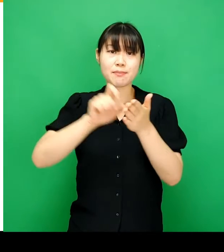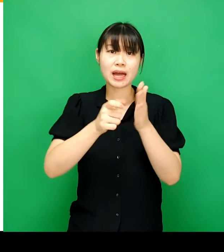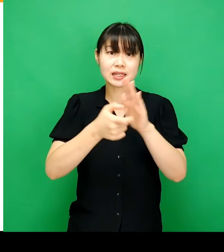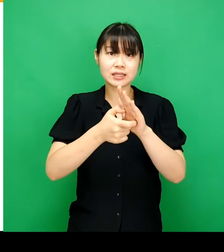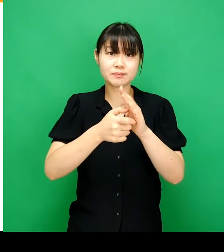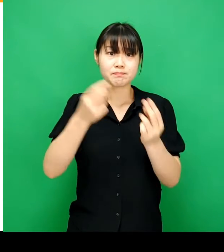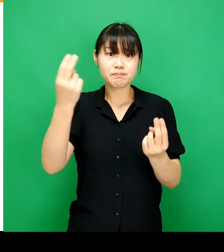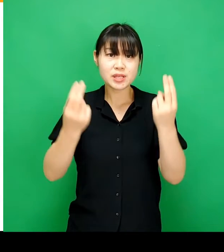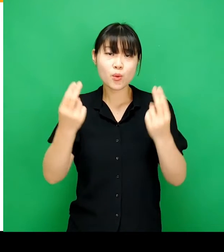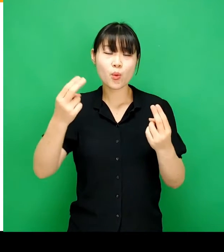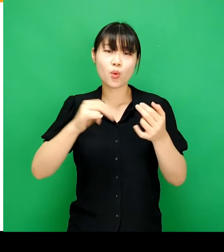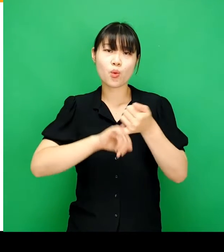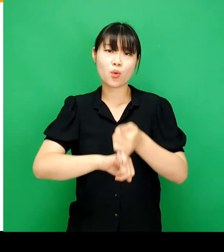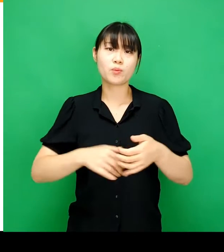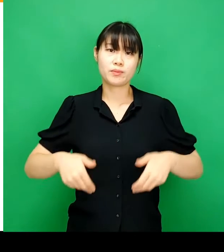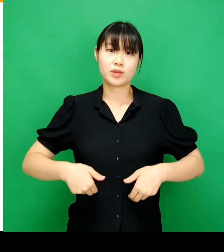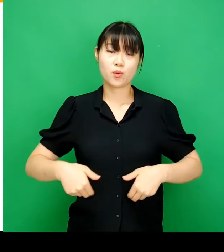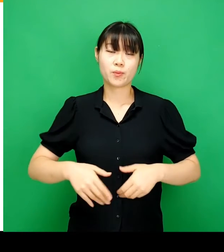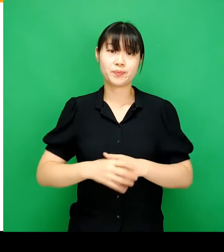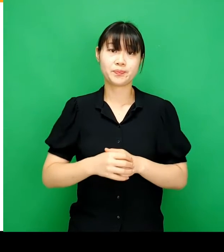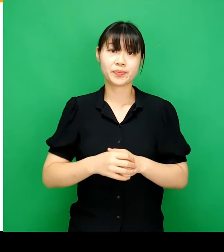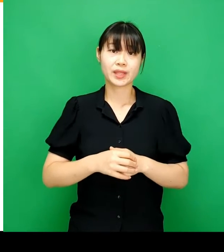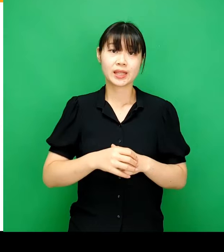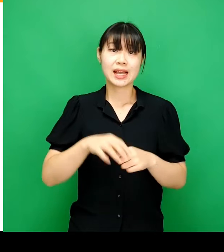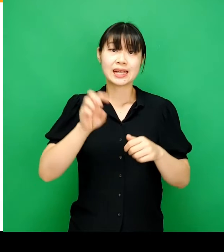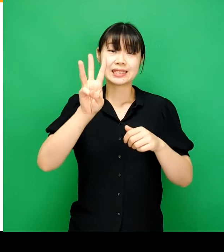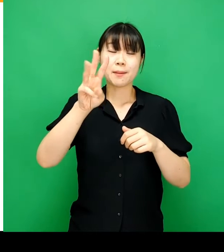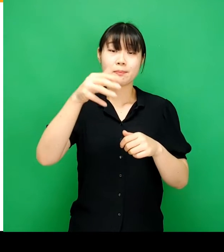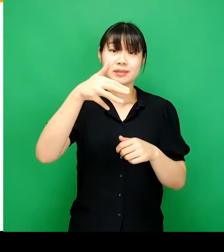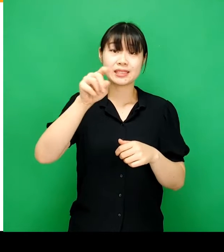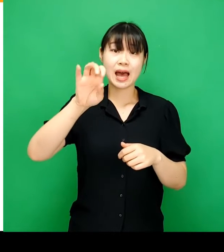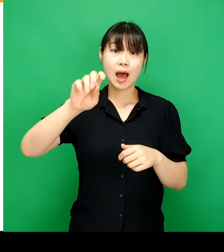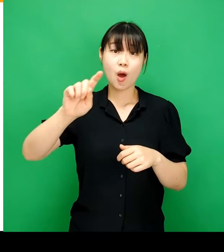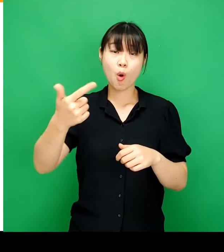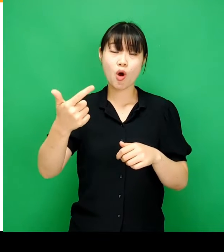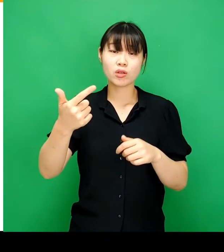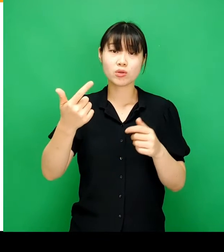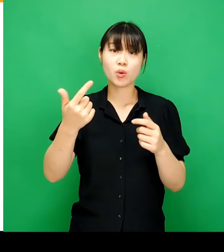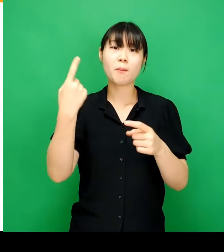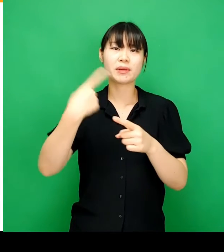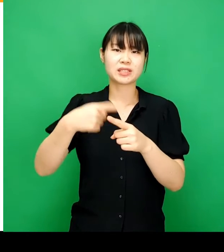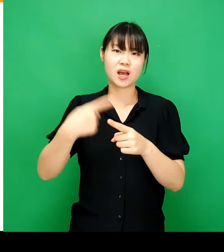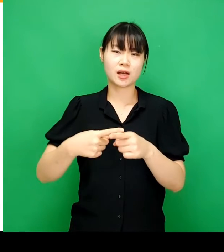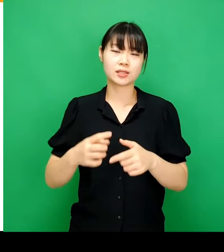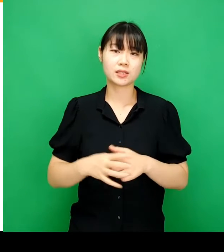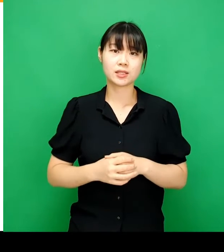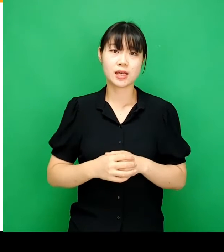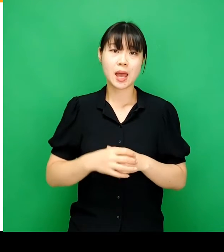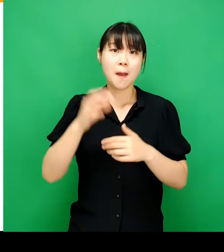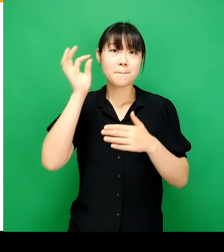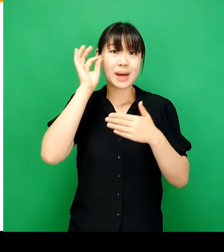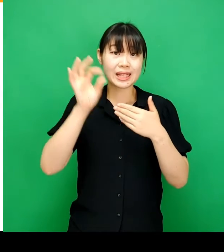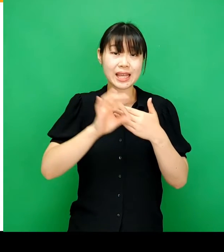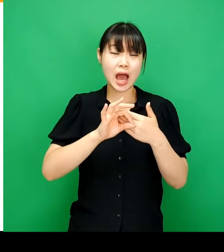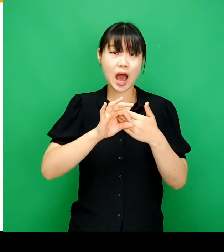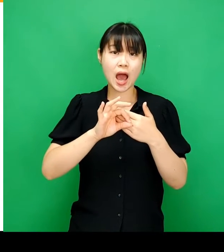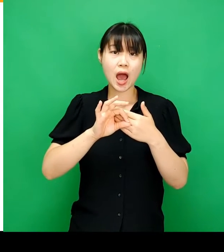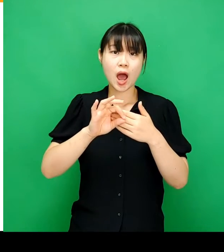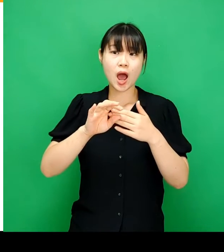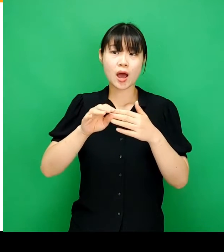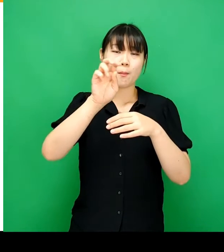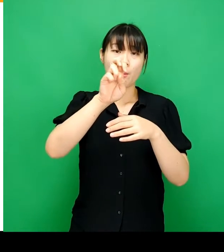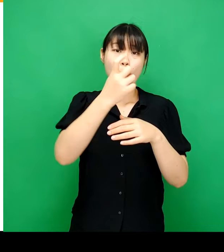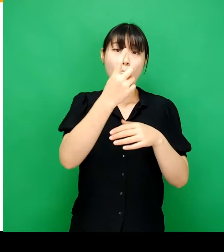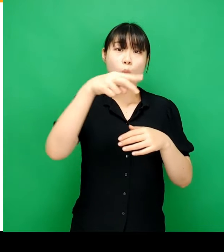차이만큼 면적이 차이 나는지 확인하는 과정이 꼭 필요합니다. 이는 3차원의 사각형도